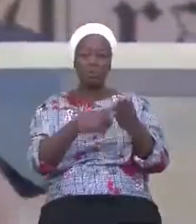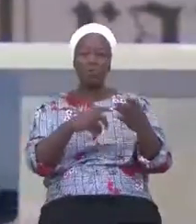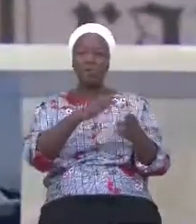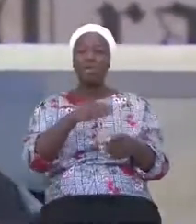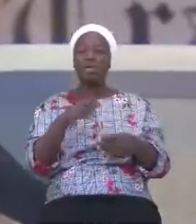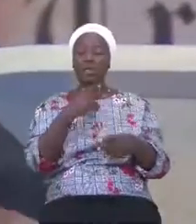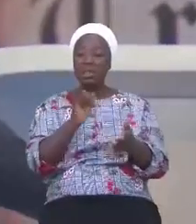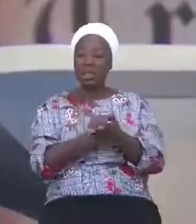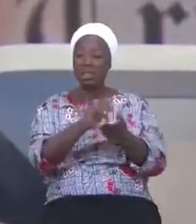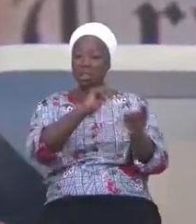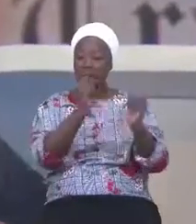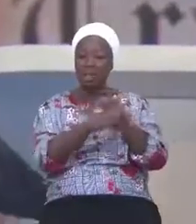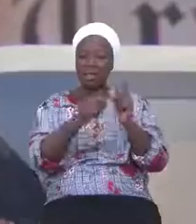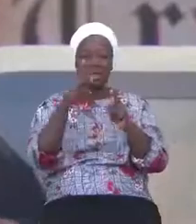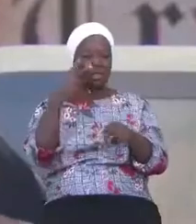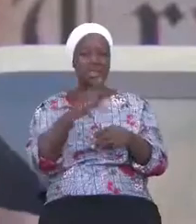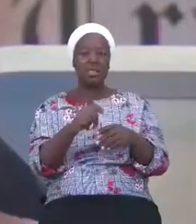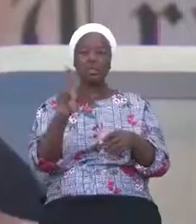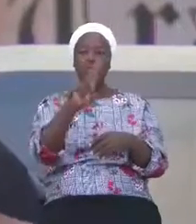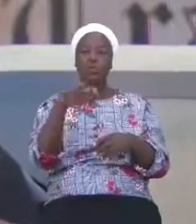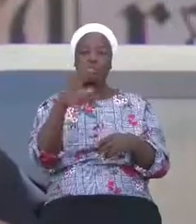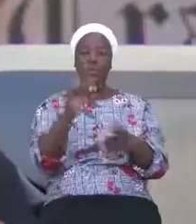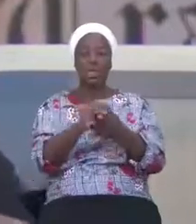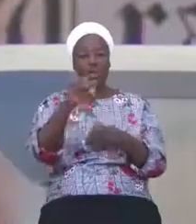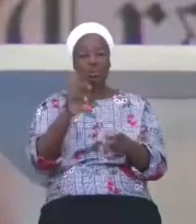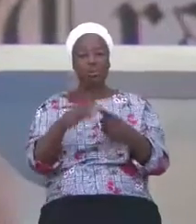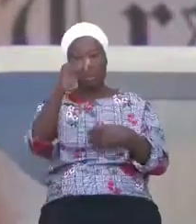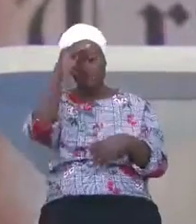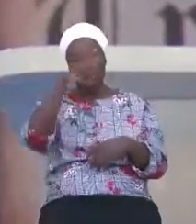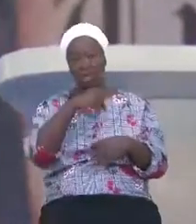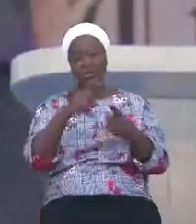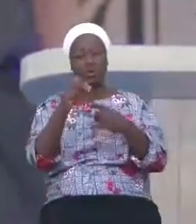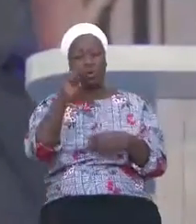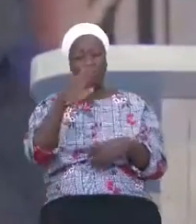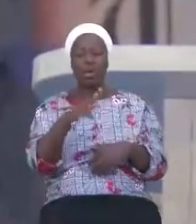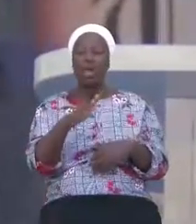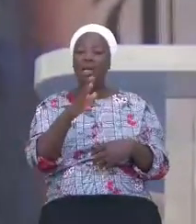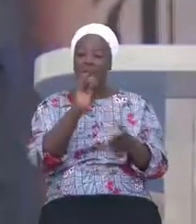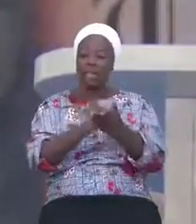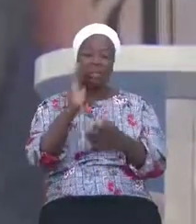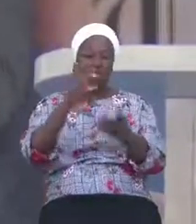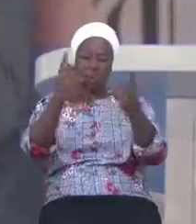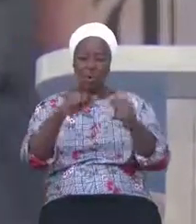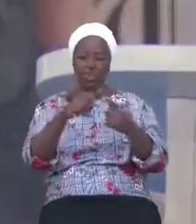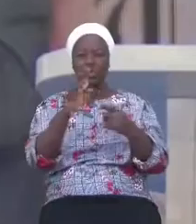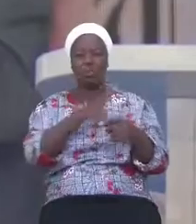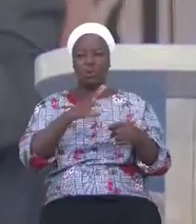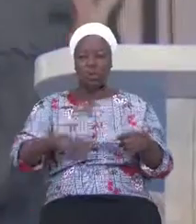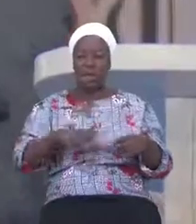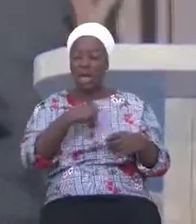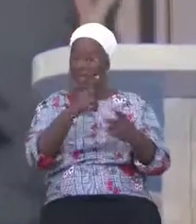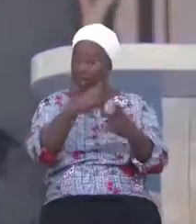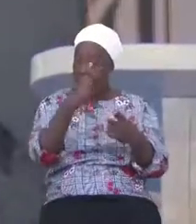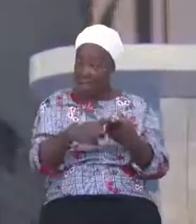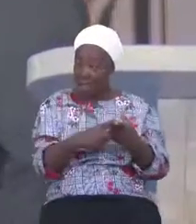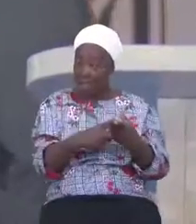transfiguration et nous considérons l'application à l'homme, l'application à la femme qui vient à Christ,